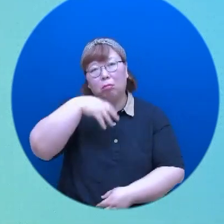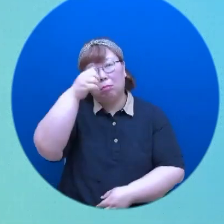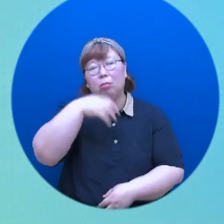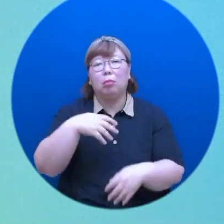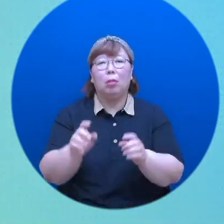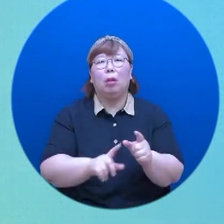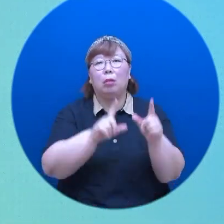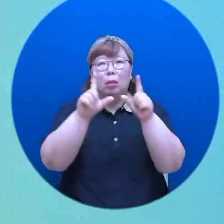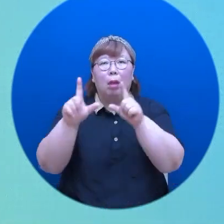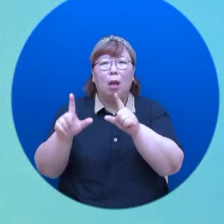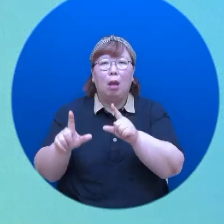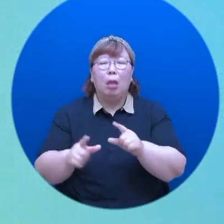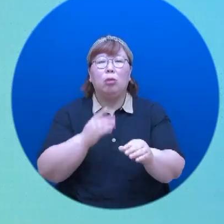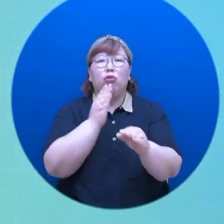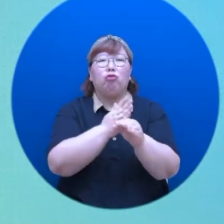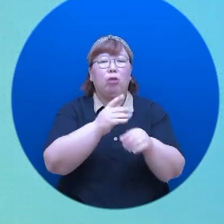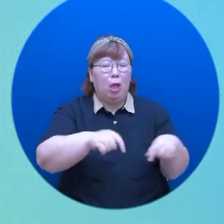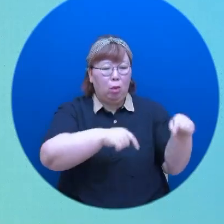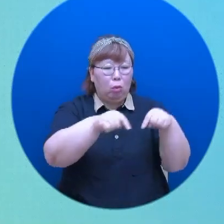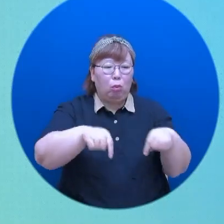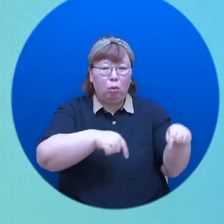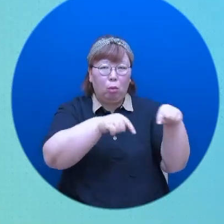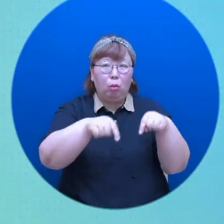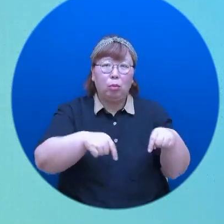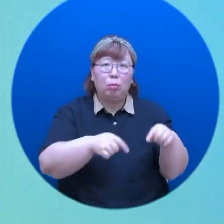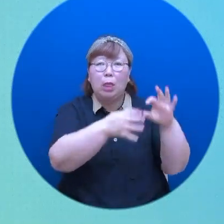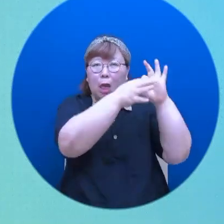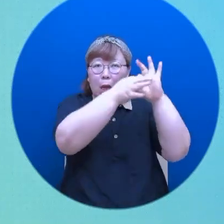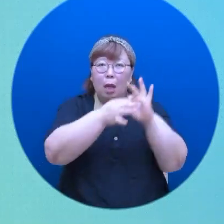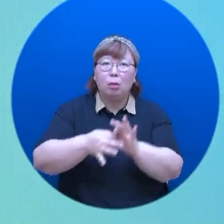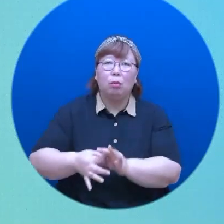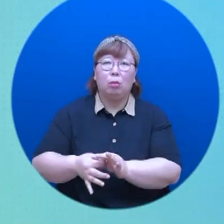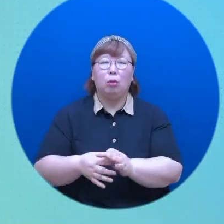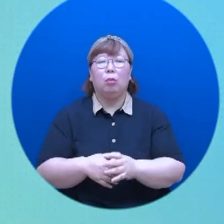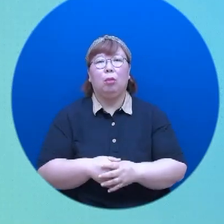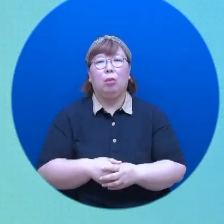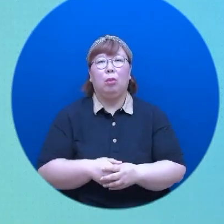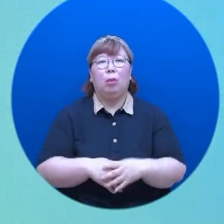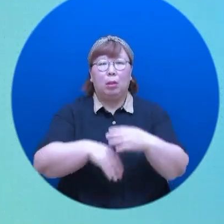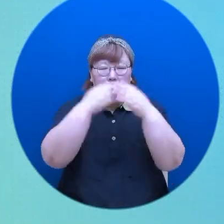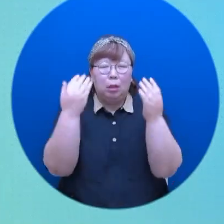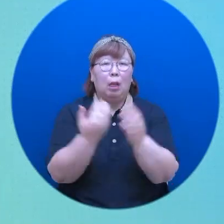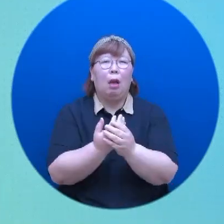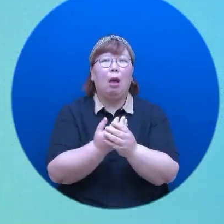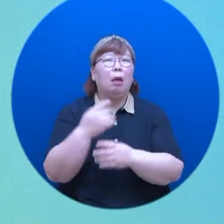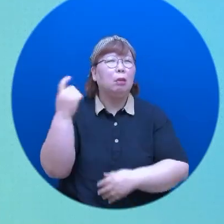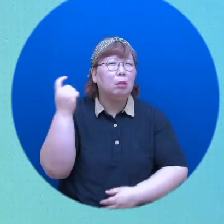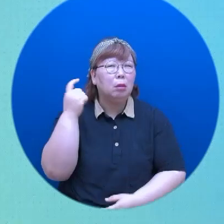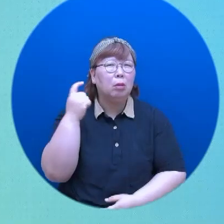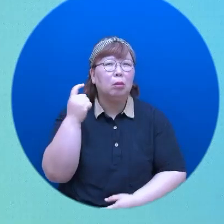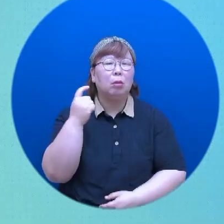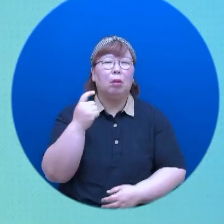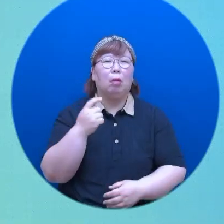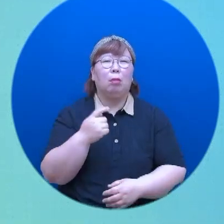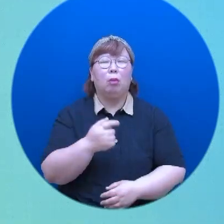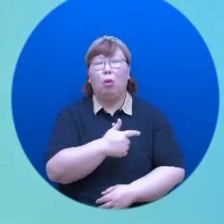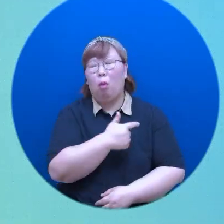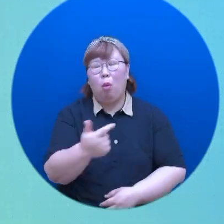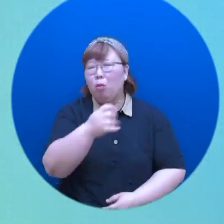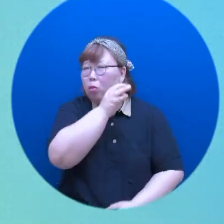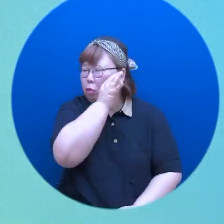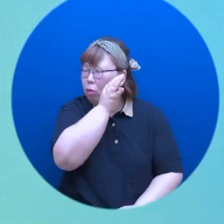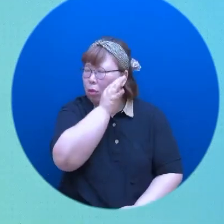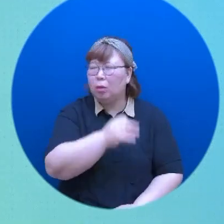일상이 다 녹음이 된 거예요. 근데 그걸 제가 다 들었습니다. 근데 너무 부끄러웠어요.